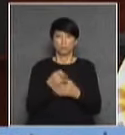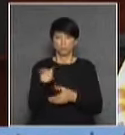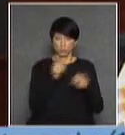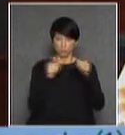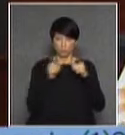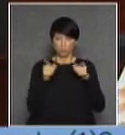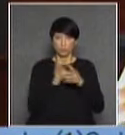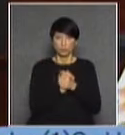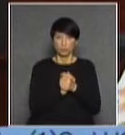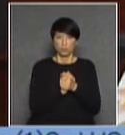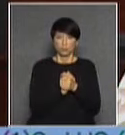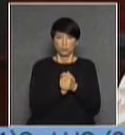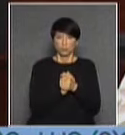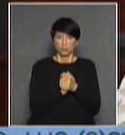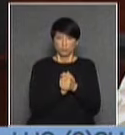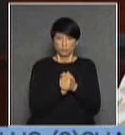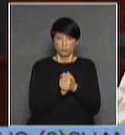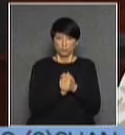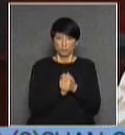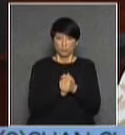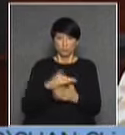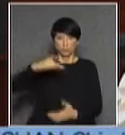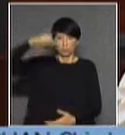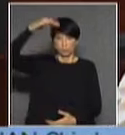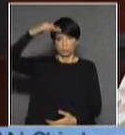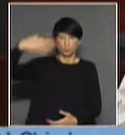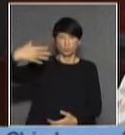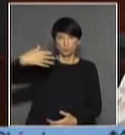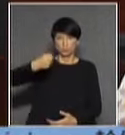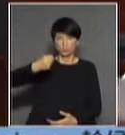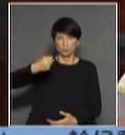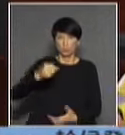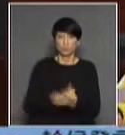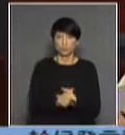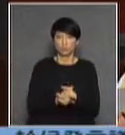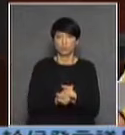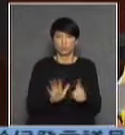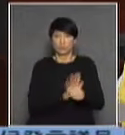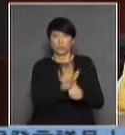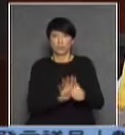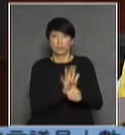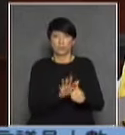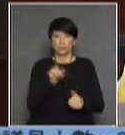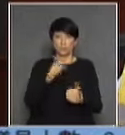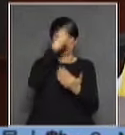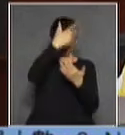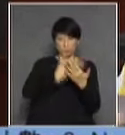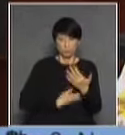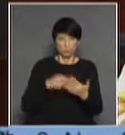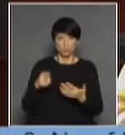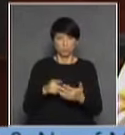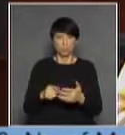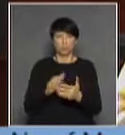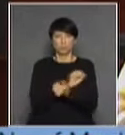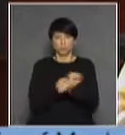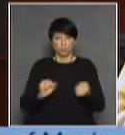呢即係基本上可以俾啲高層呢係作呢個嘅玩弄，同埋呢你有政策佢有對策。咁最後